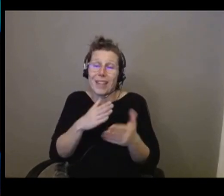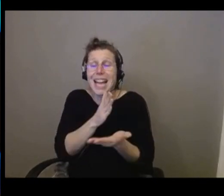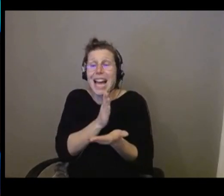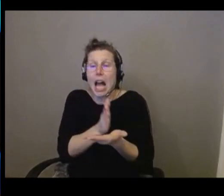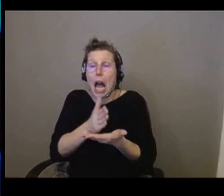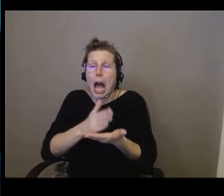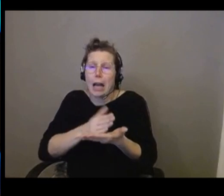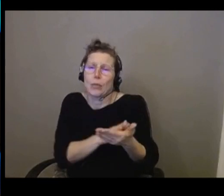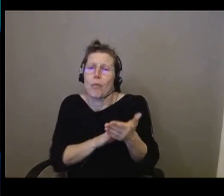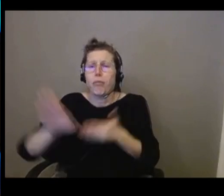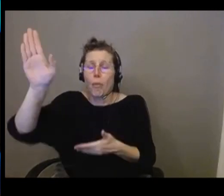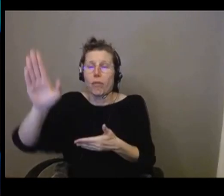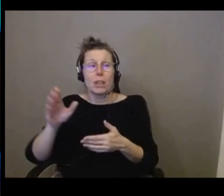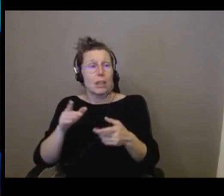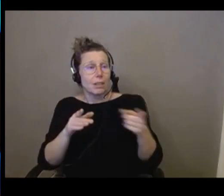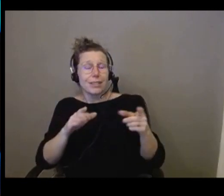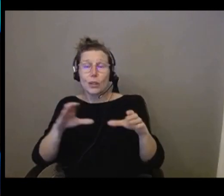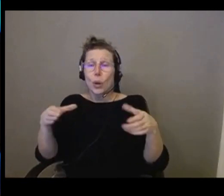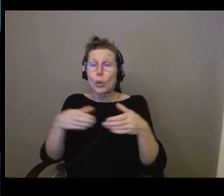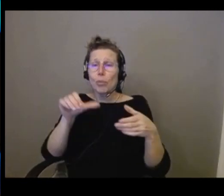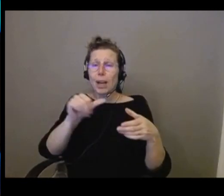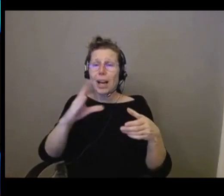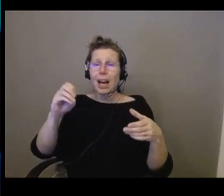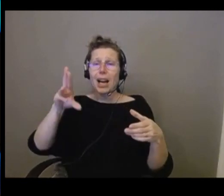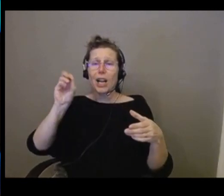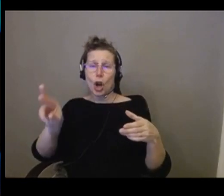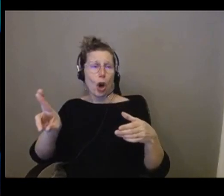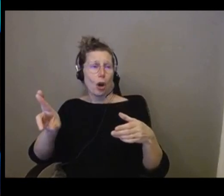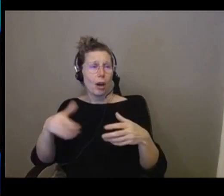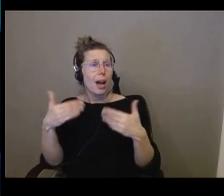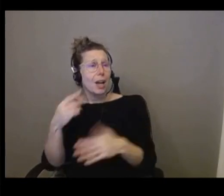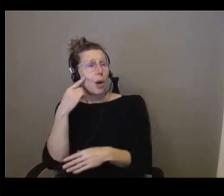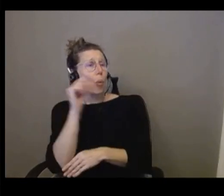le quotidien, l'hôtel, ça se passe comment quand on est en situation de handicap ?